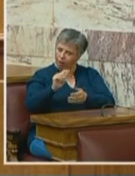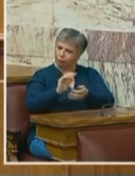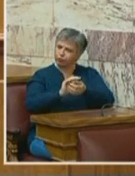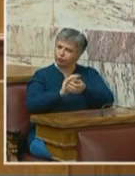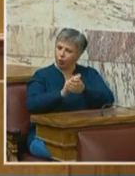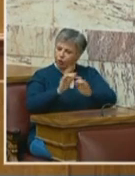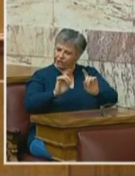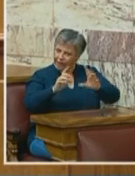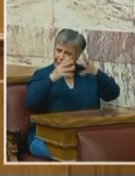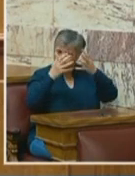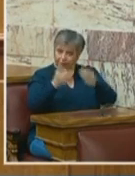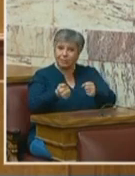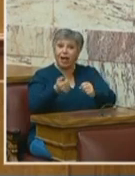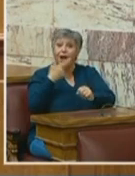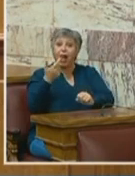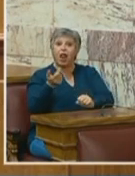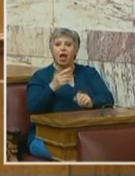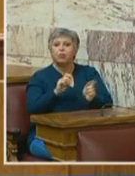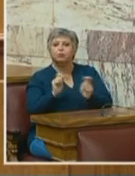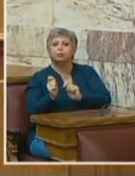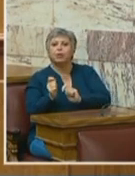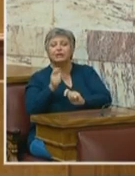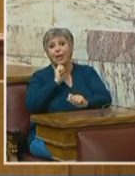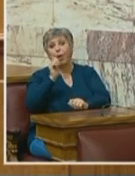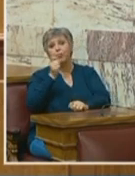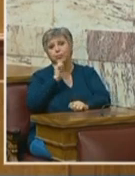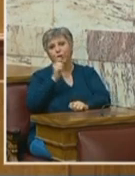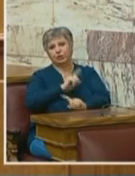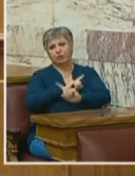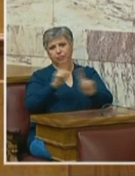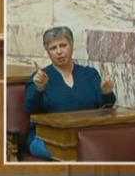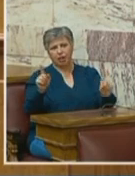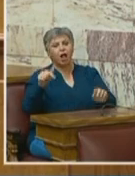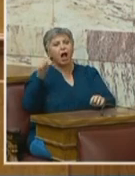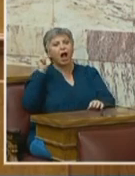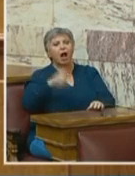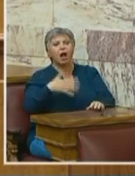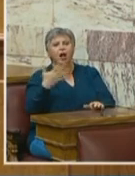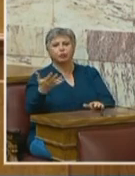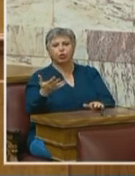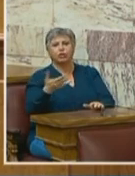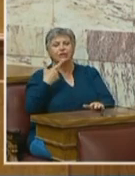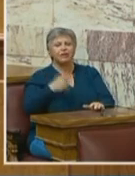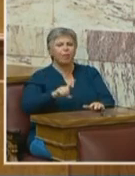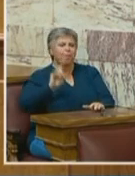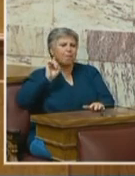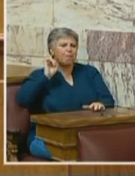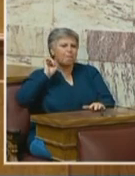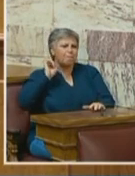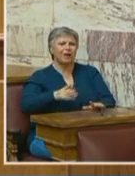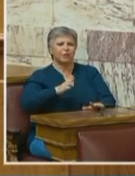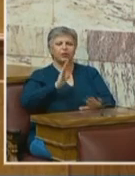πολιτικό σκάνδαλο. Πρόκειται για ομή παραβίαση των αρχών και των κανόνων του κράτους δικαίου.